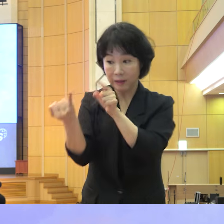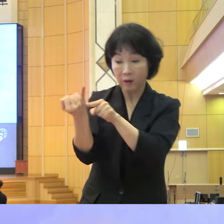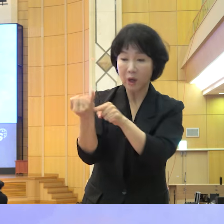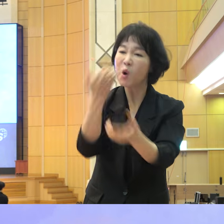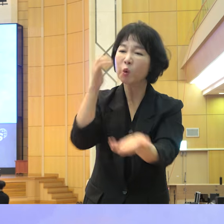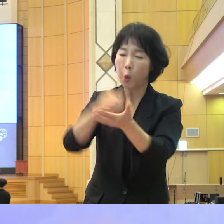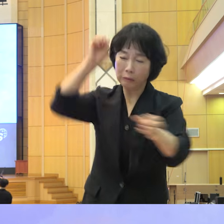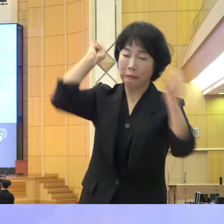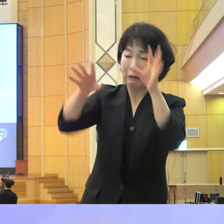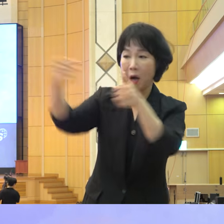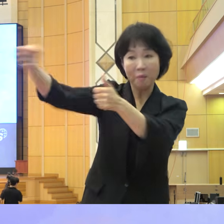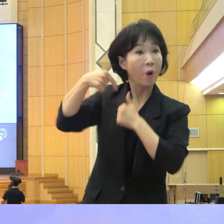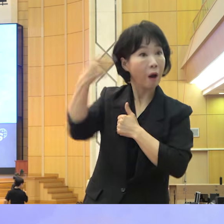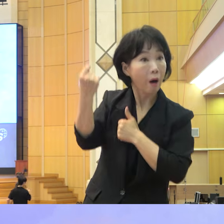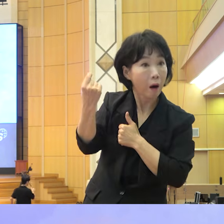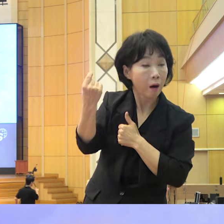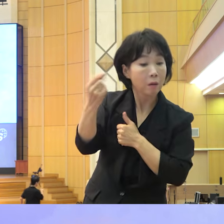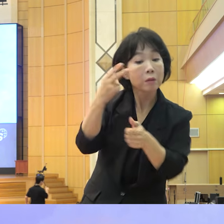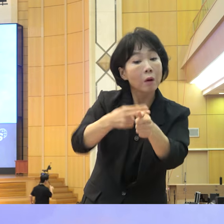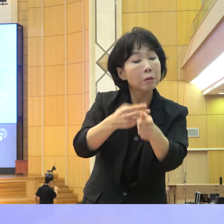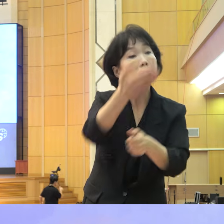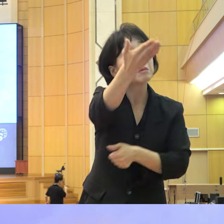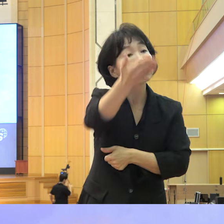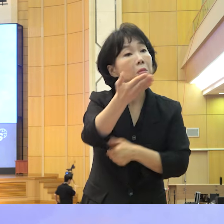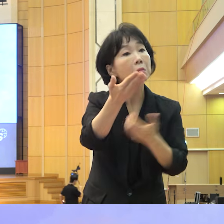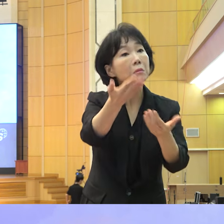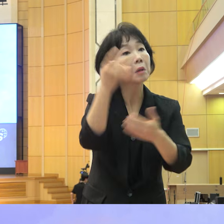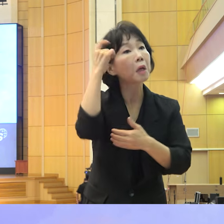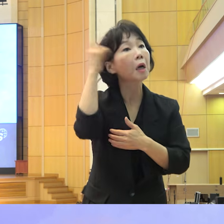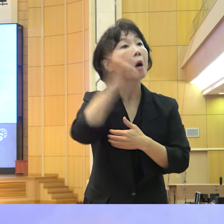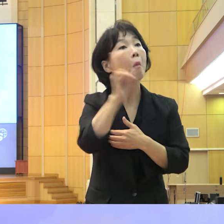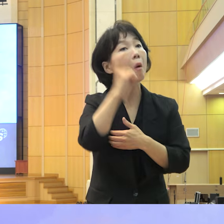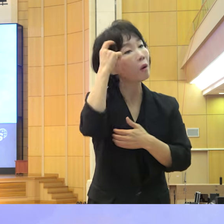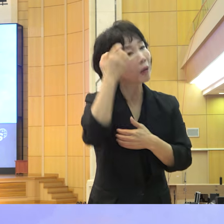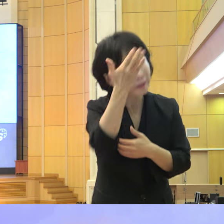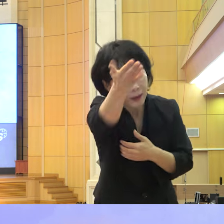치라 명하였거니와 선생은 어떻게